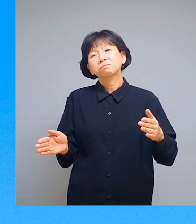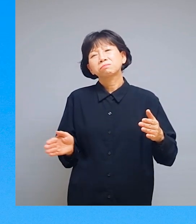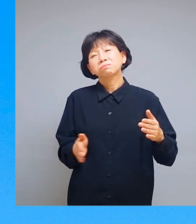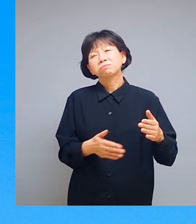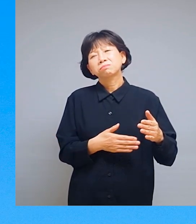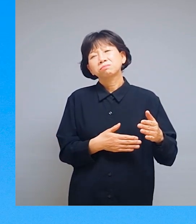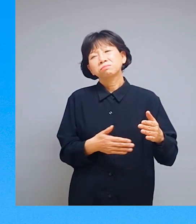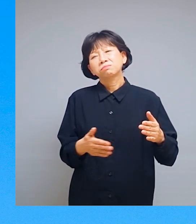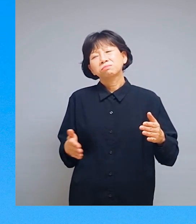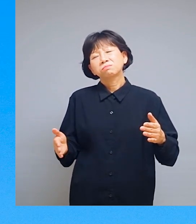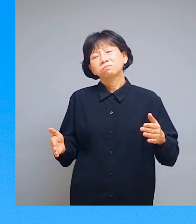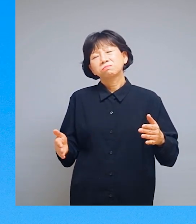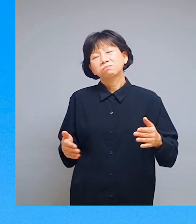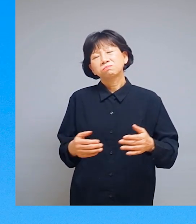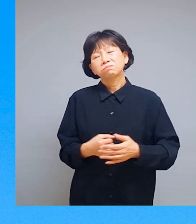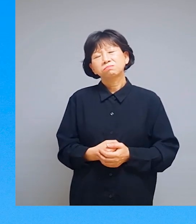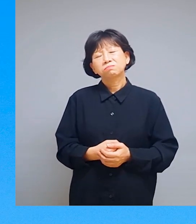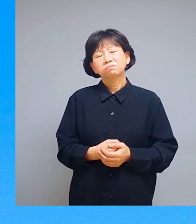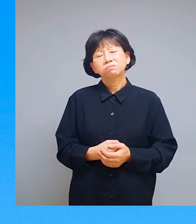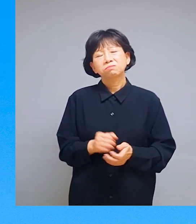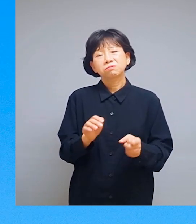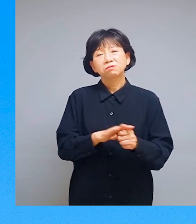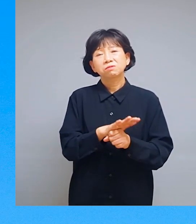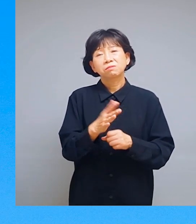사랑이 빠졌어요.